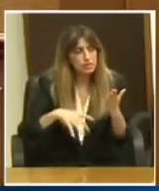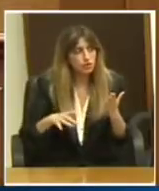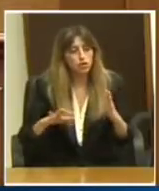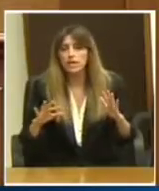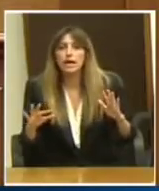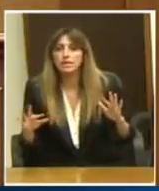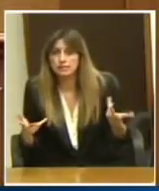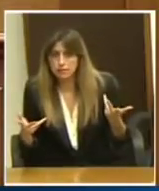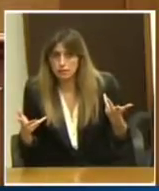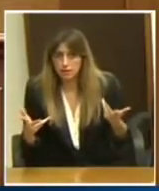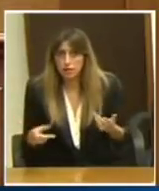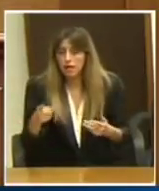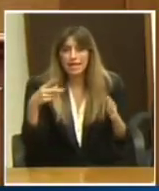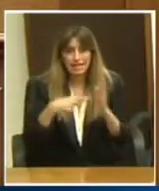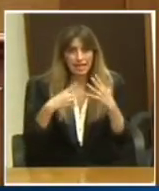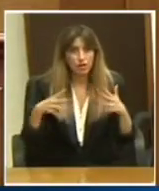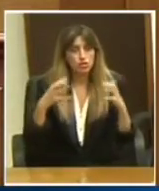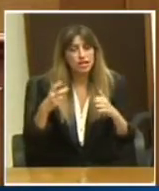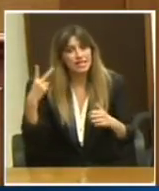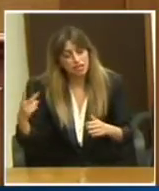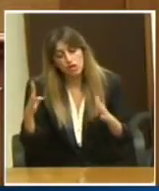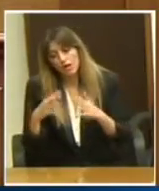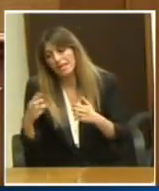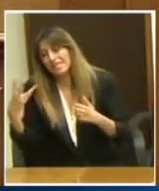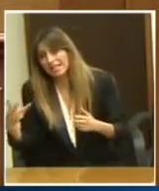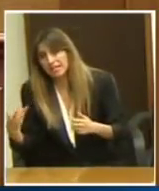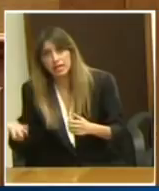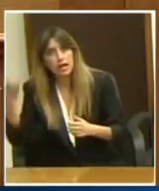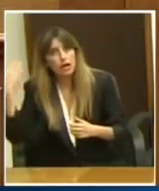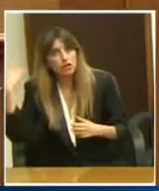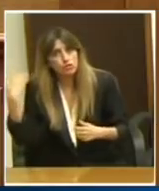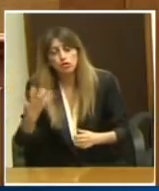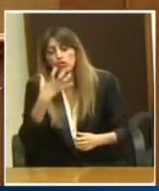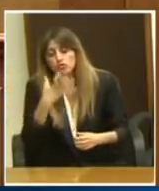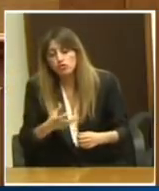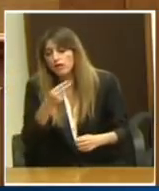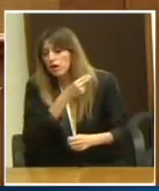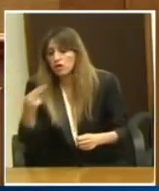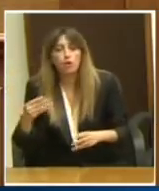την περίοδο 92-93, ότι